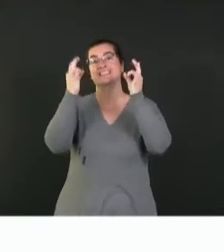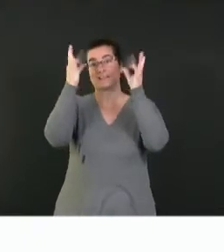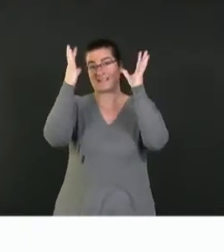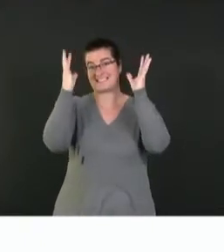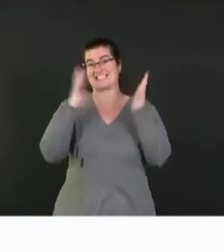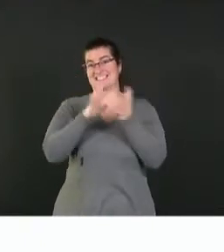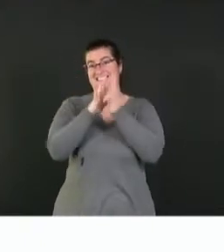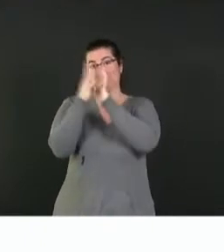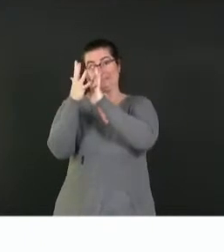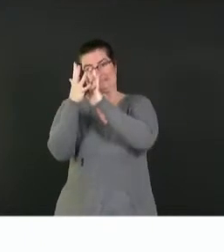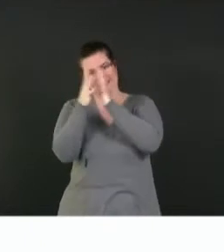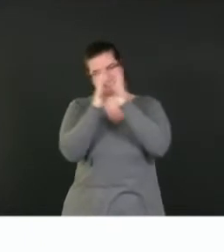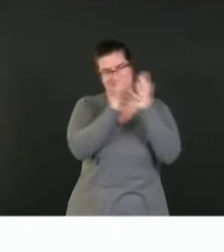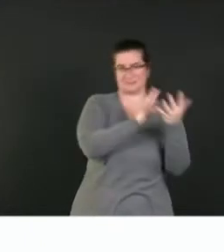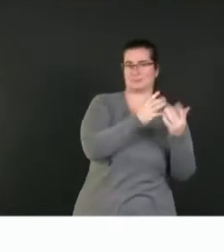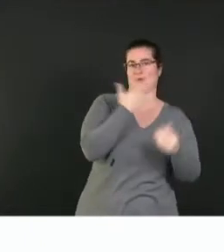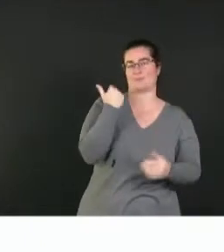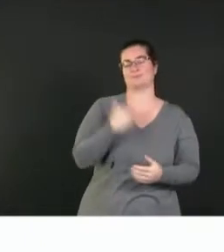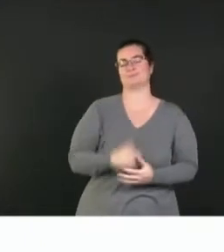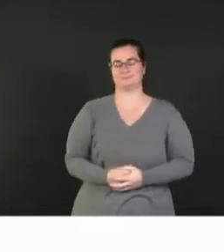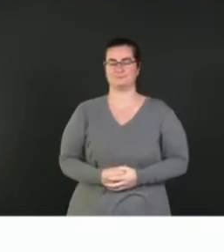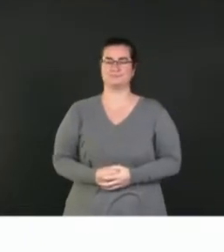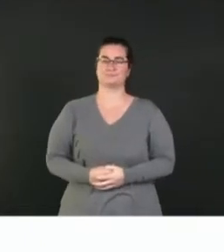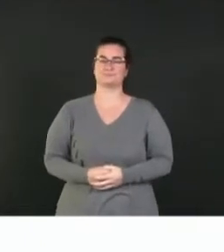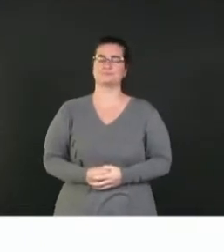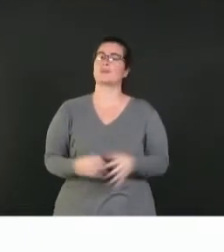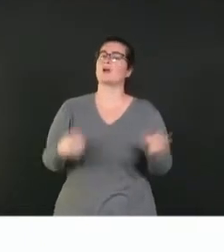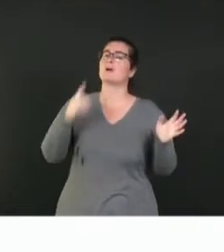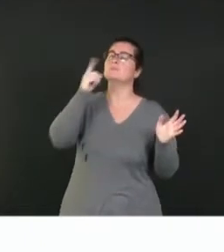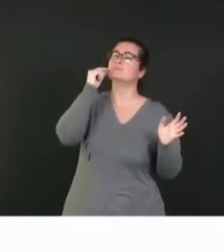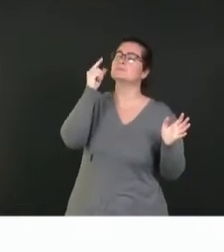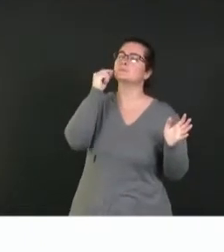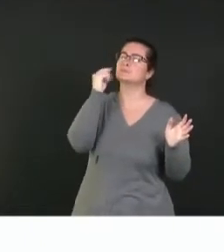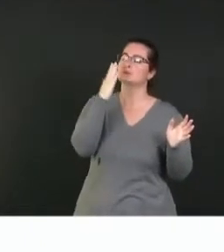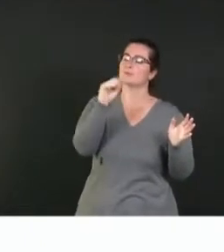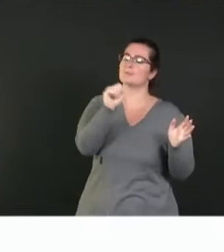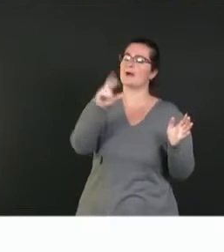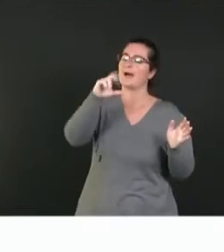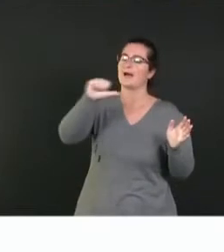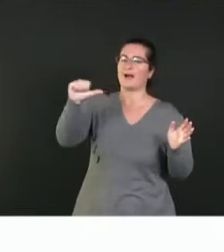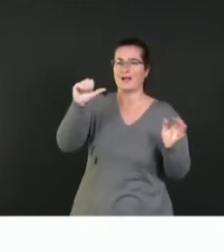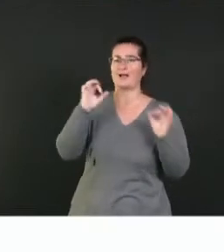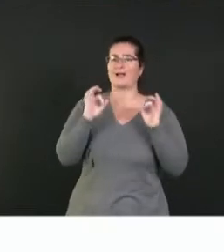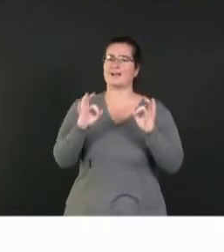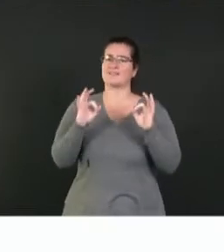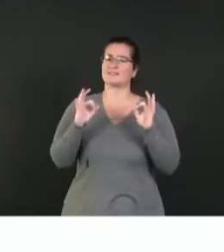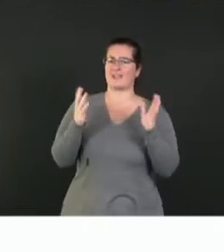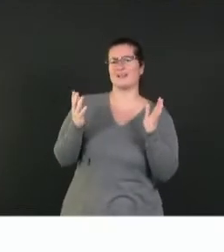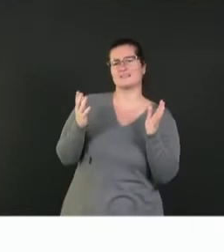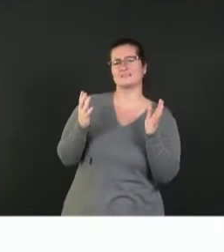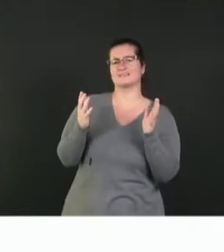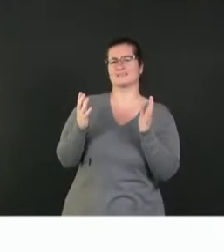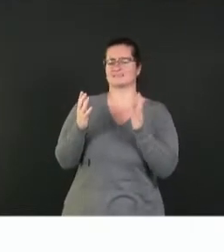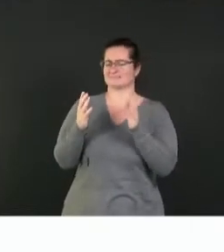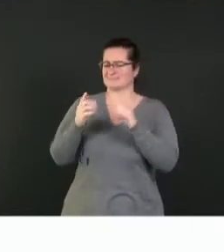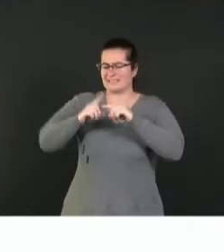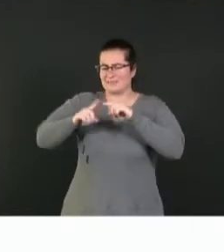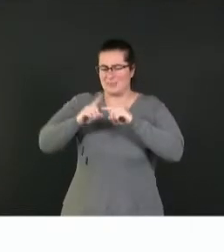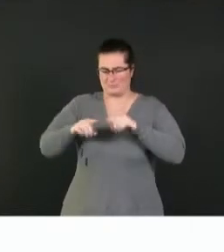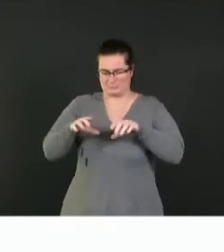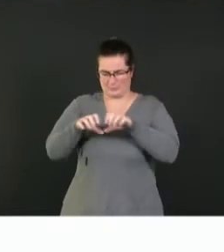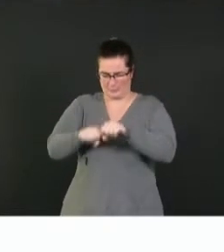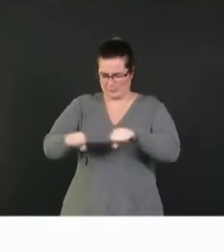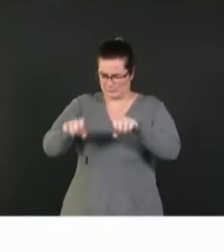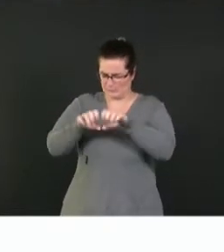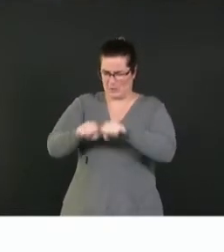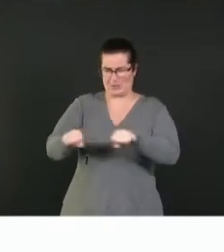terme. Marc Barra, dans votre livre, vous parlez de bâtiments producteurs de nature. Alors, qu'est-ce que ça veut